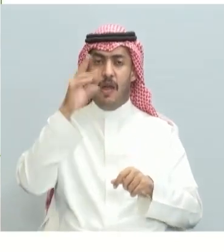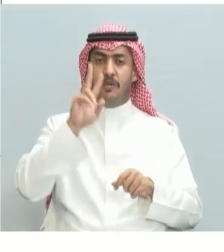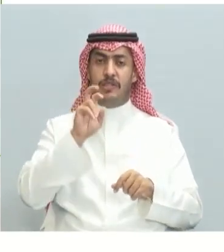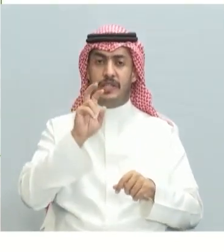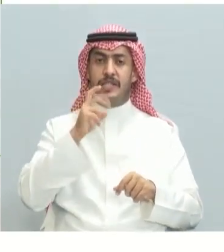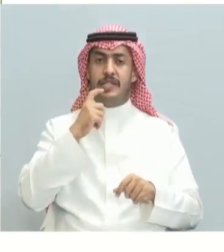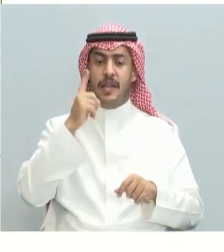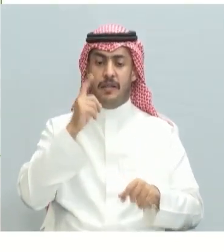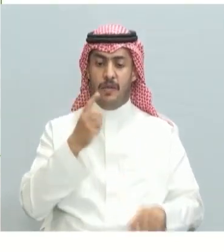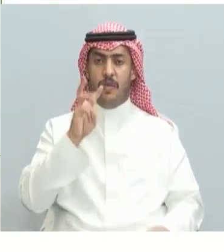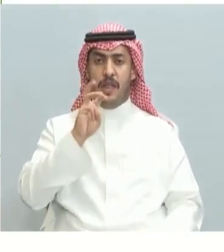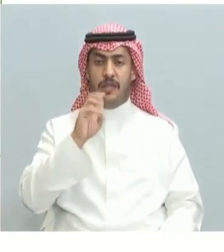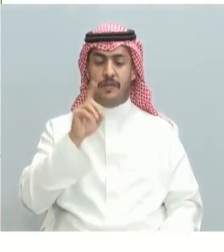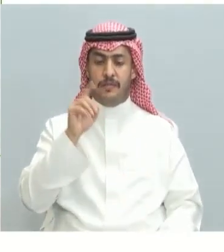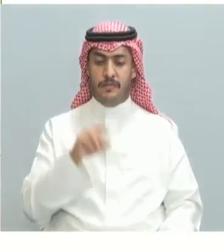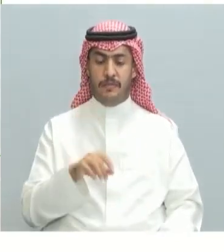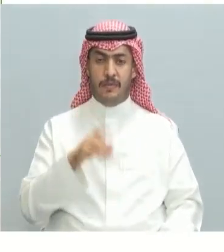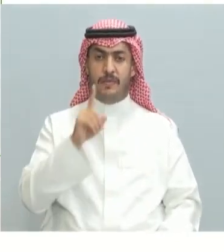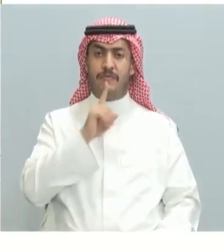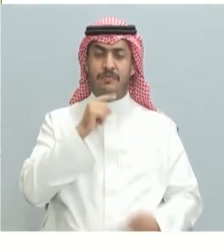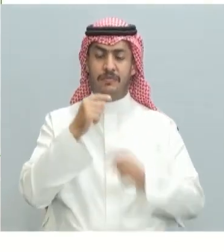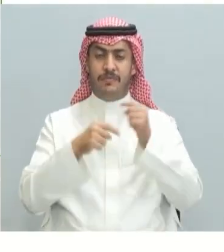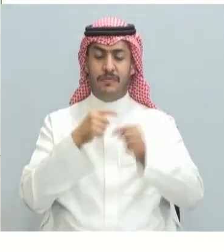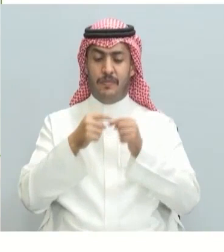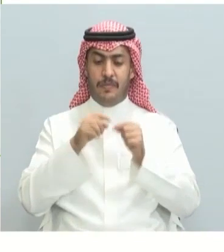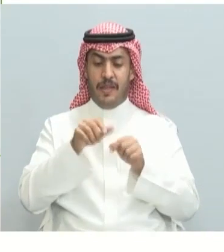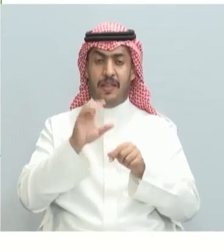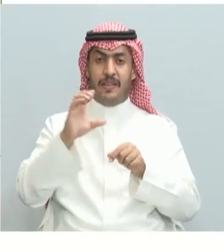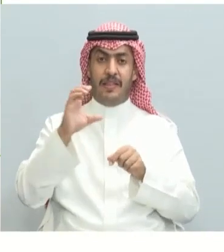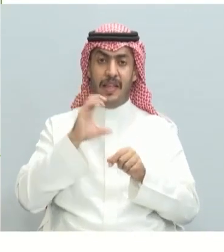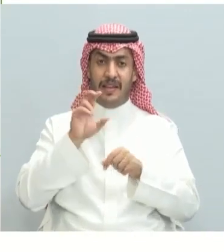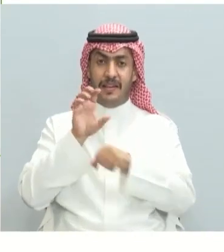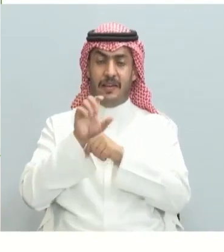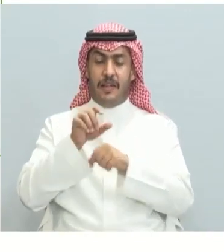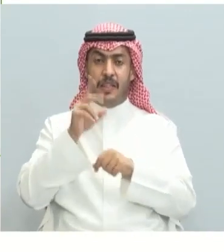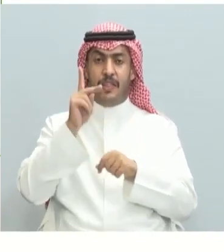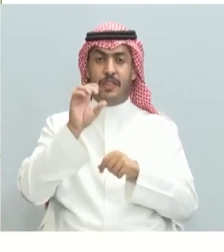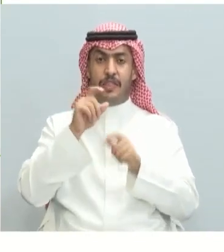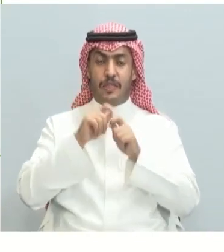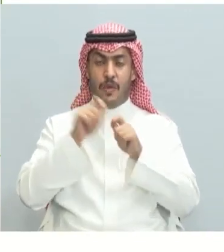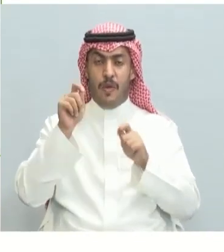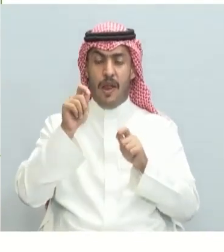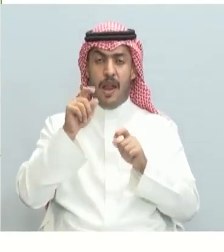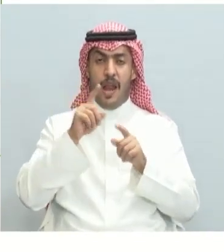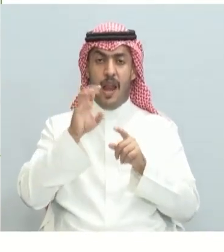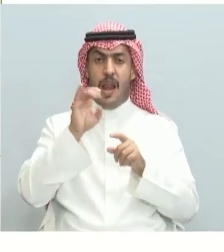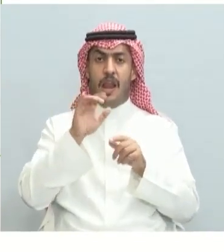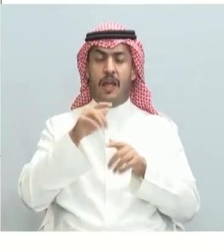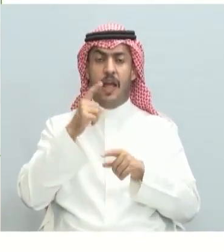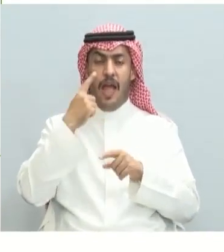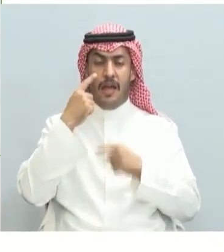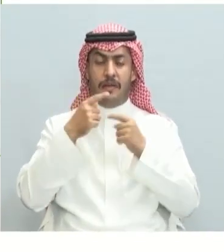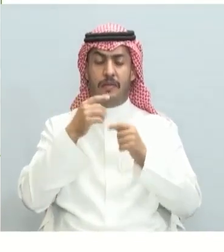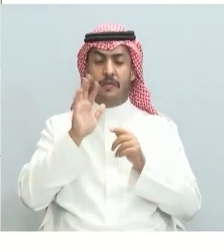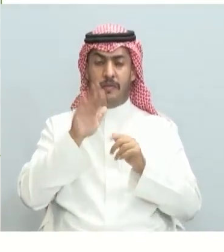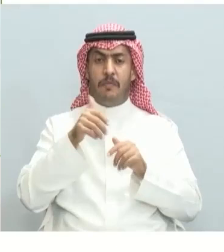30 سنه مع مرور الوقت ان ادوات الدين طويله الاجل هل تظل طويله الاجل لا